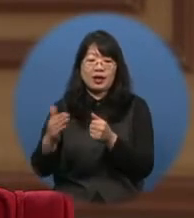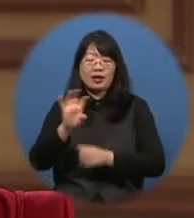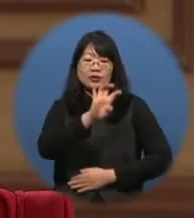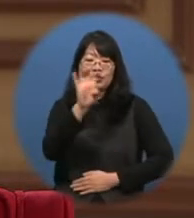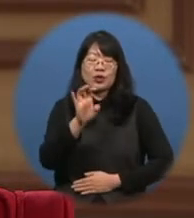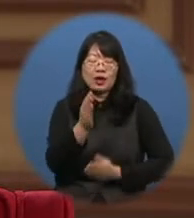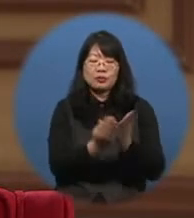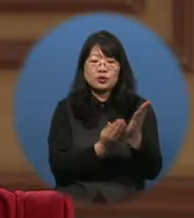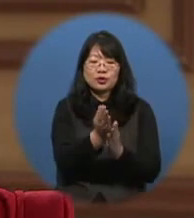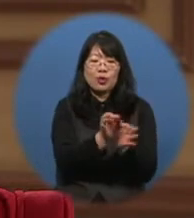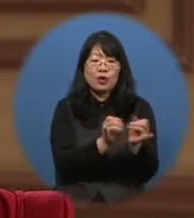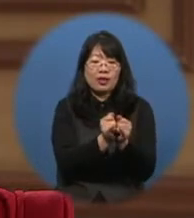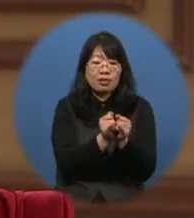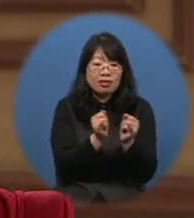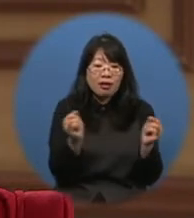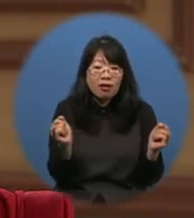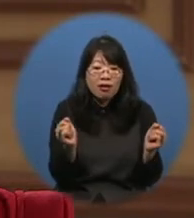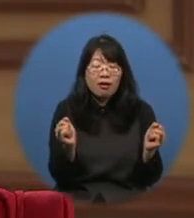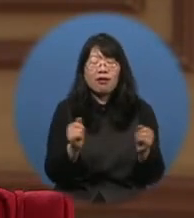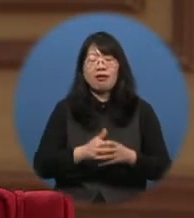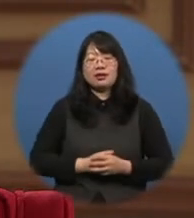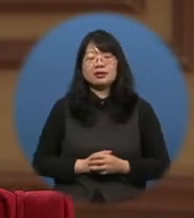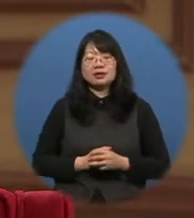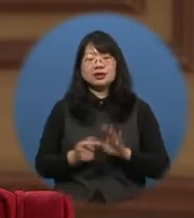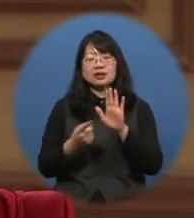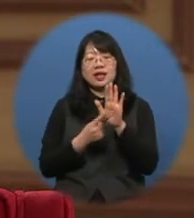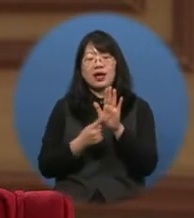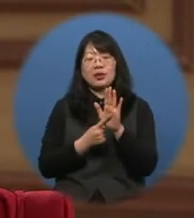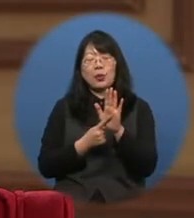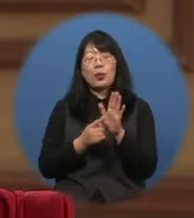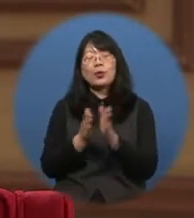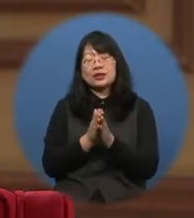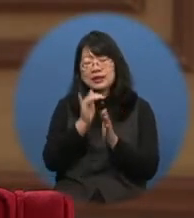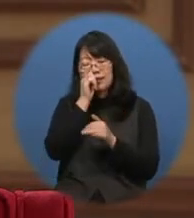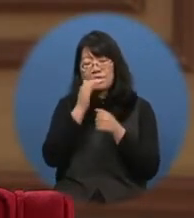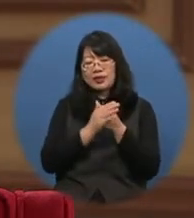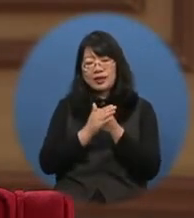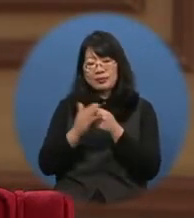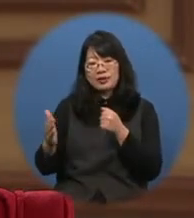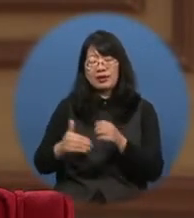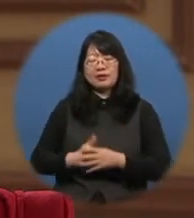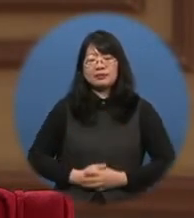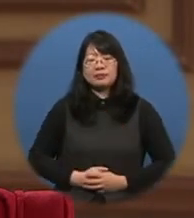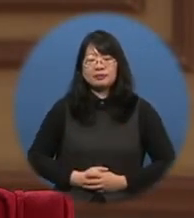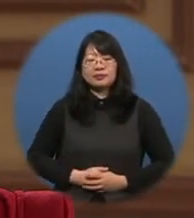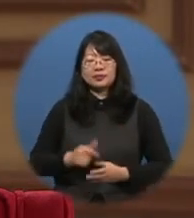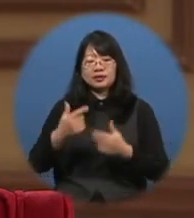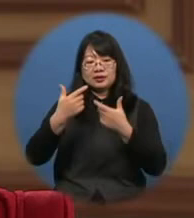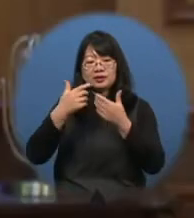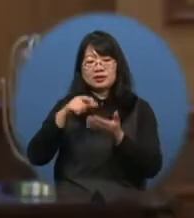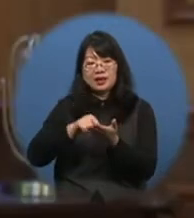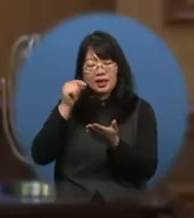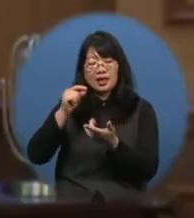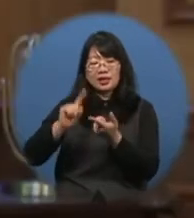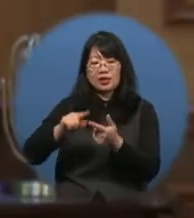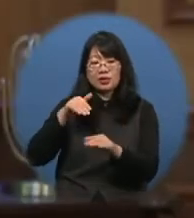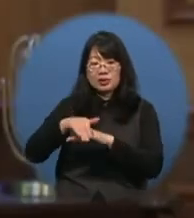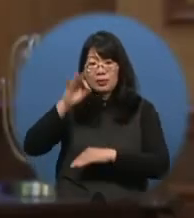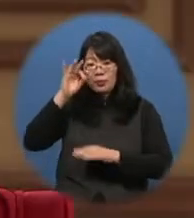무역상들, 세창양행이라는 무역상이 광고를 내면서 시작됐다. 대략 이렇게 보고요.